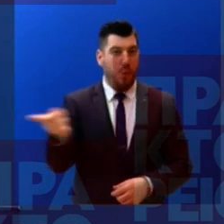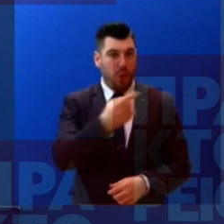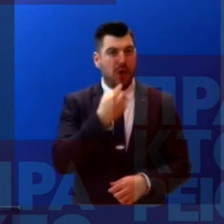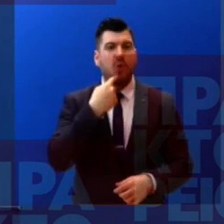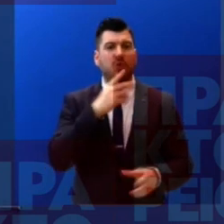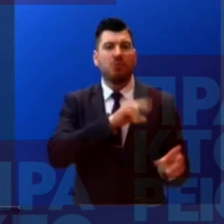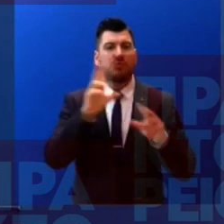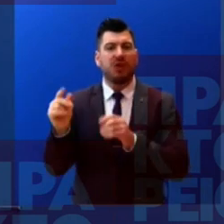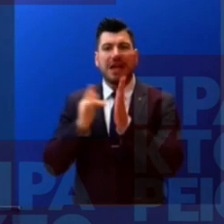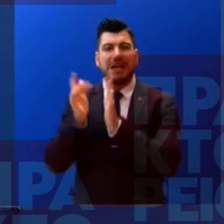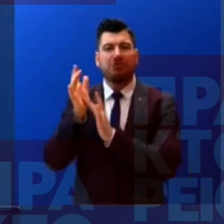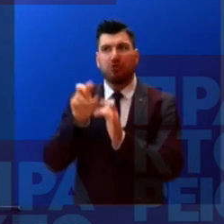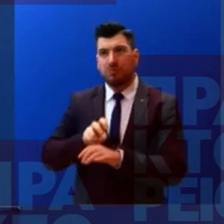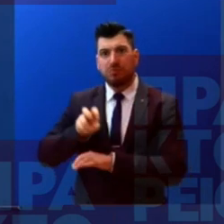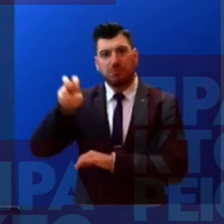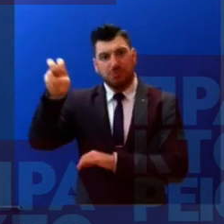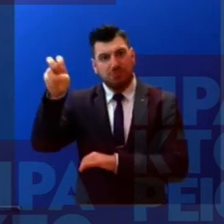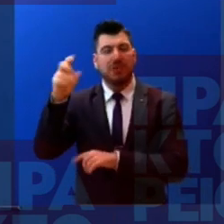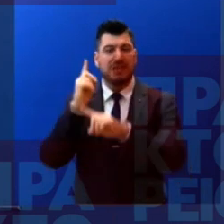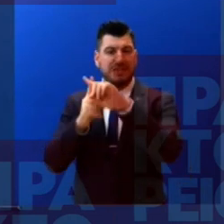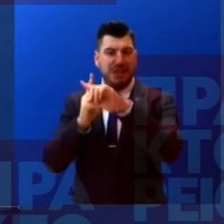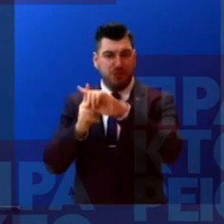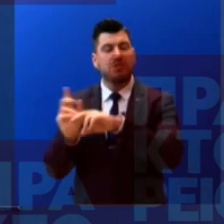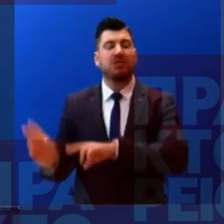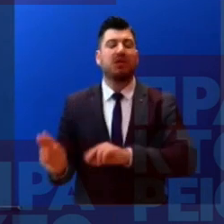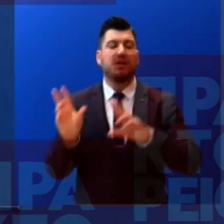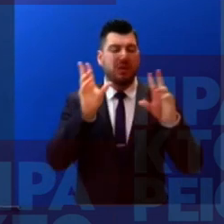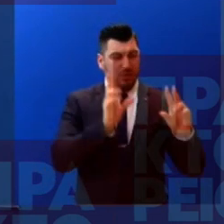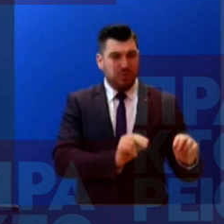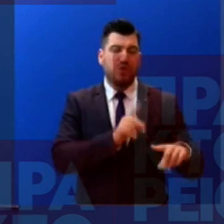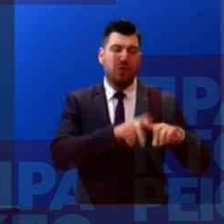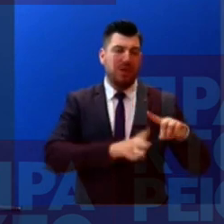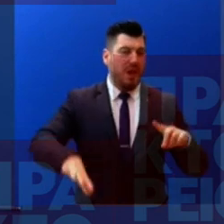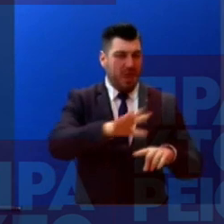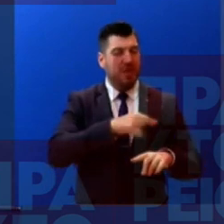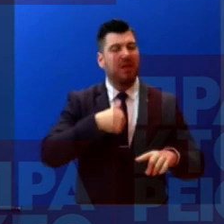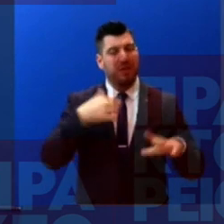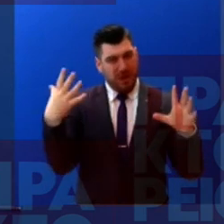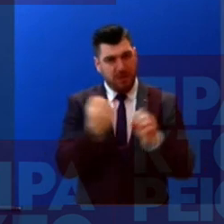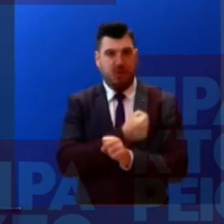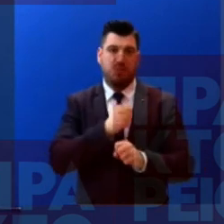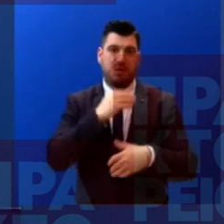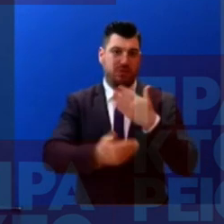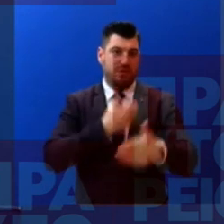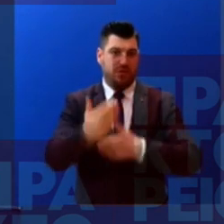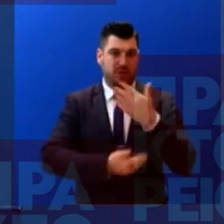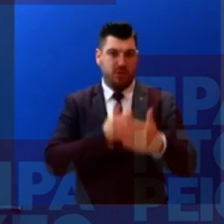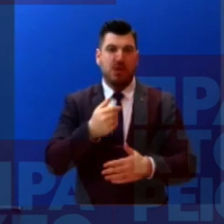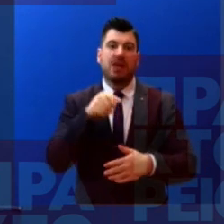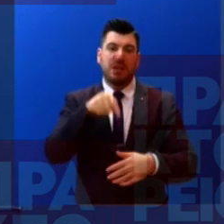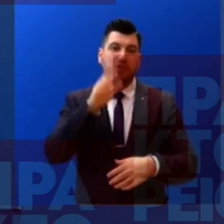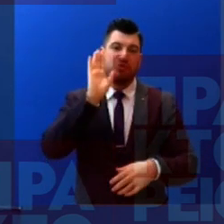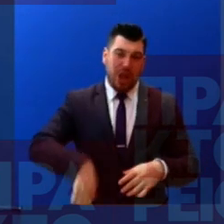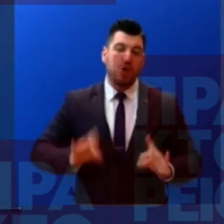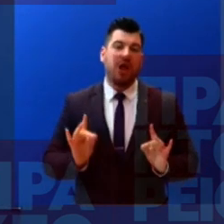ακολουθά του κορονοϊού που ανεβαίνει και η χώρα μας, θα τον ακολουθήσει η Ανάσταση. Ανάσταση που ευχή όλων μας είναι να